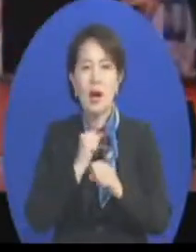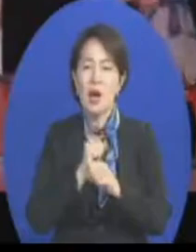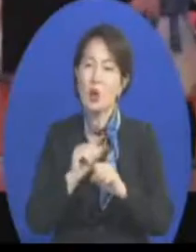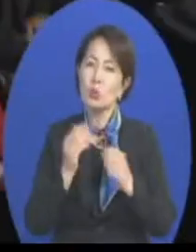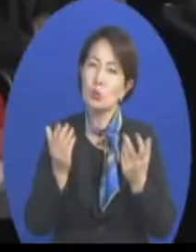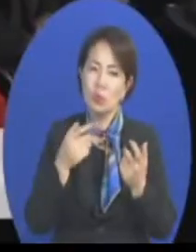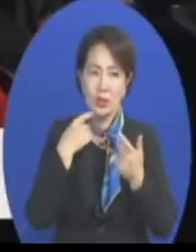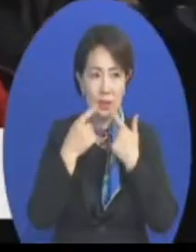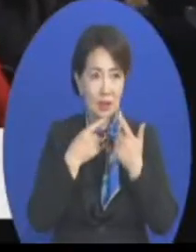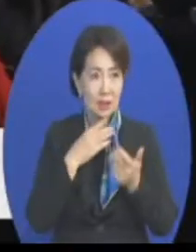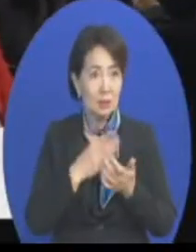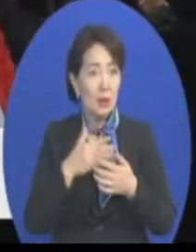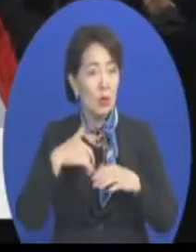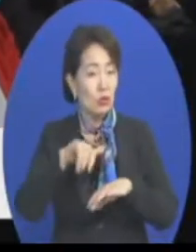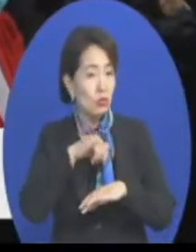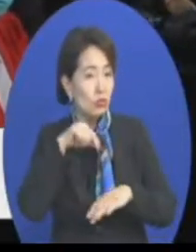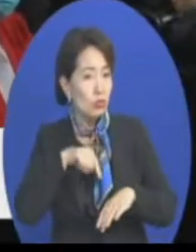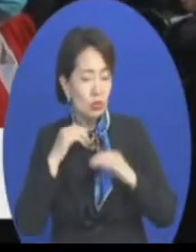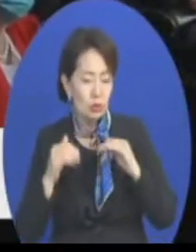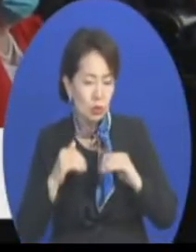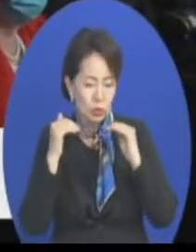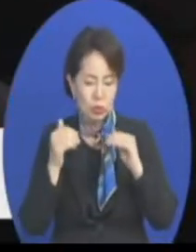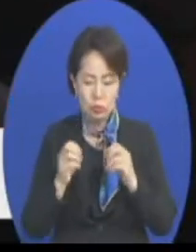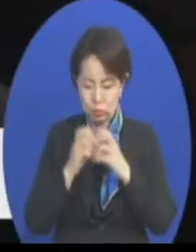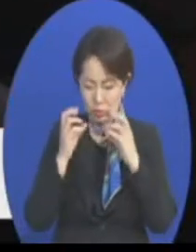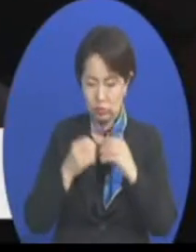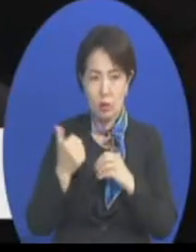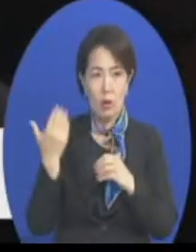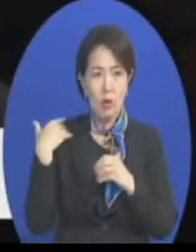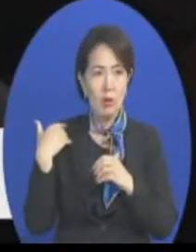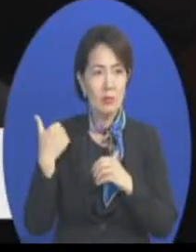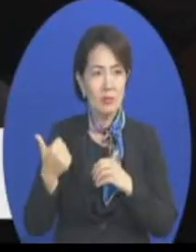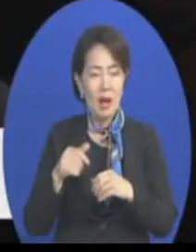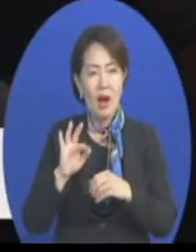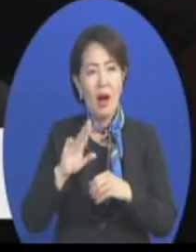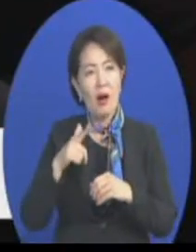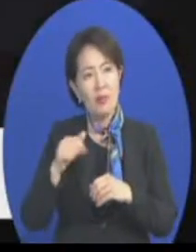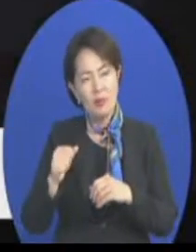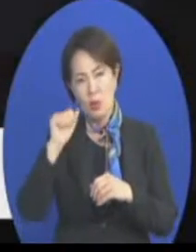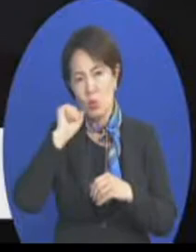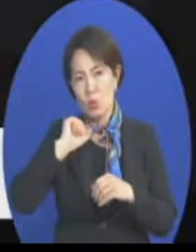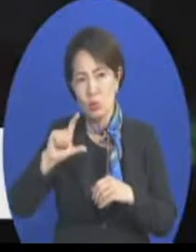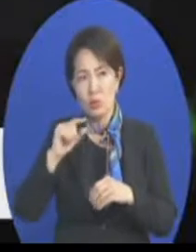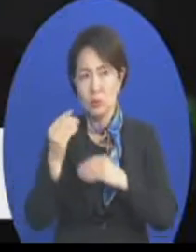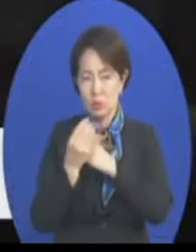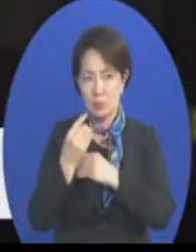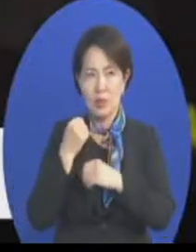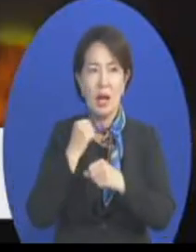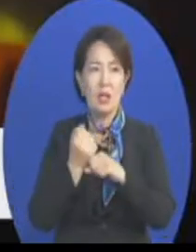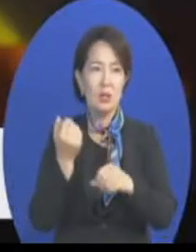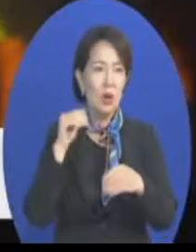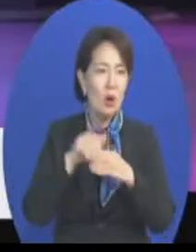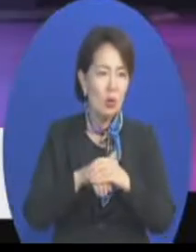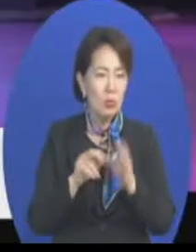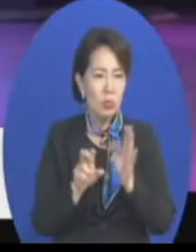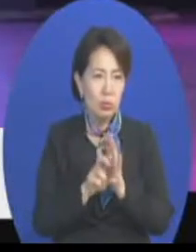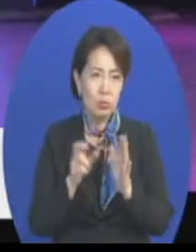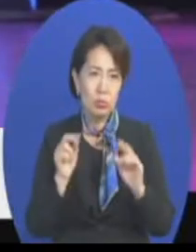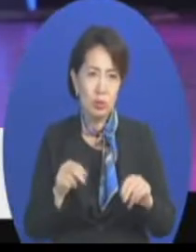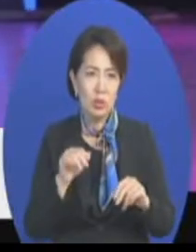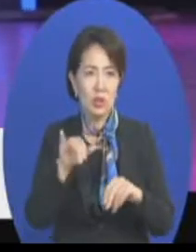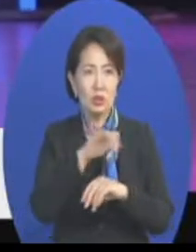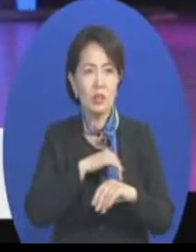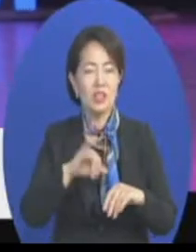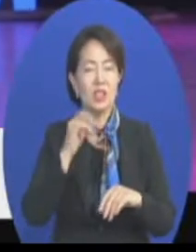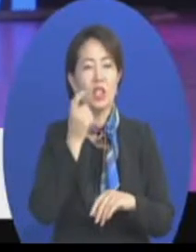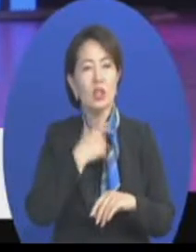талаар танилцуулсан. Улсын хөрний хөгжилд эхийн бүтээсэн авиал бүтээн байгуулалтын хөгжлийг цаашид ажлын хэрэгтэй тусгаж ажиллах болно гэдгээ Улсын